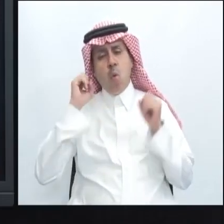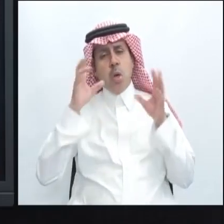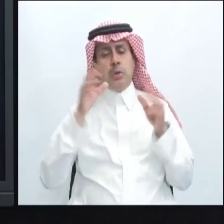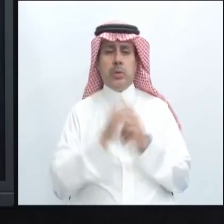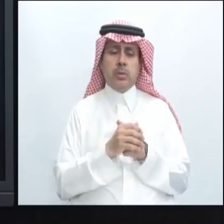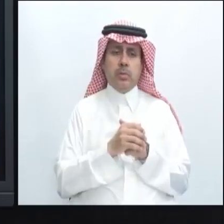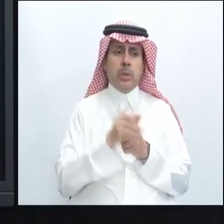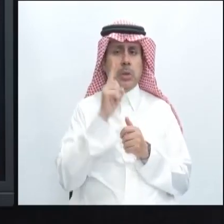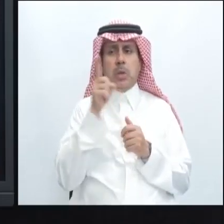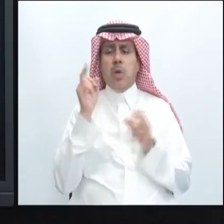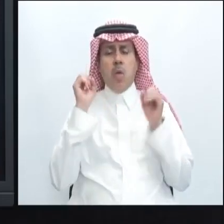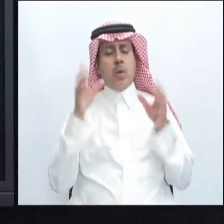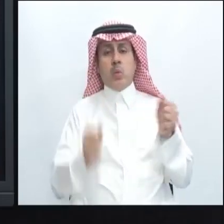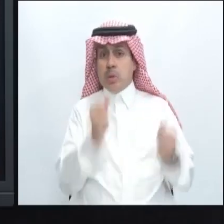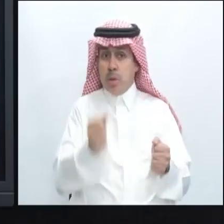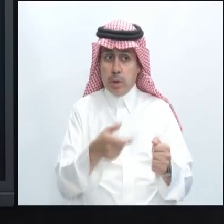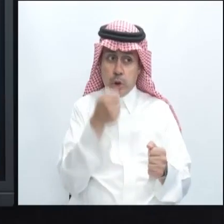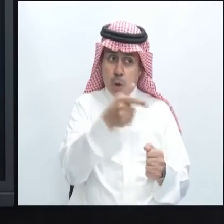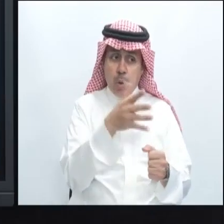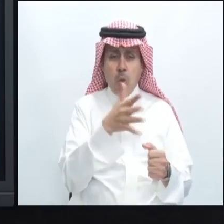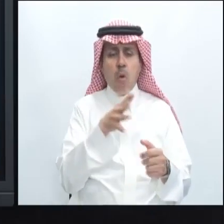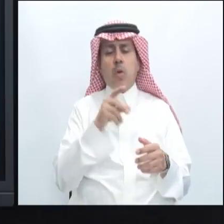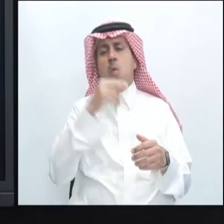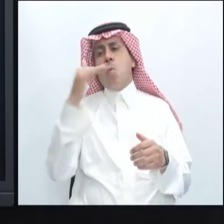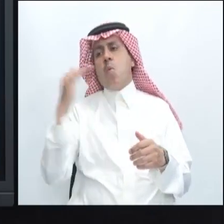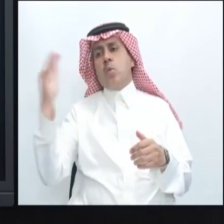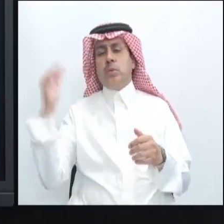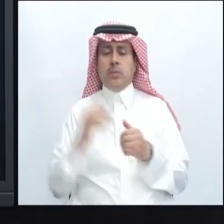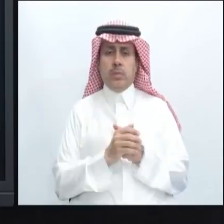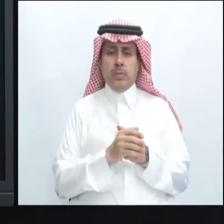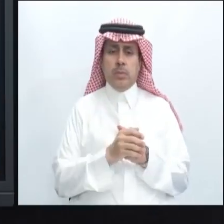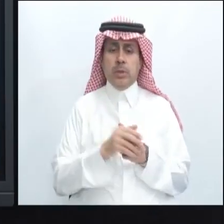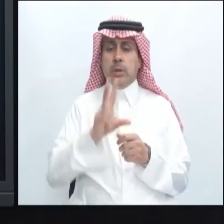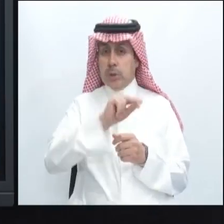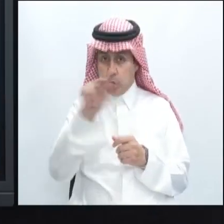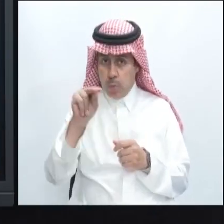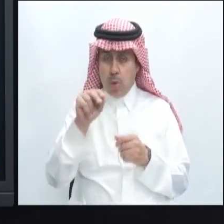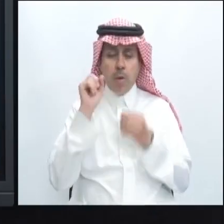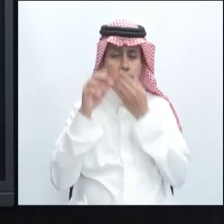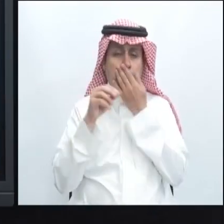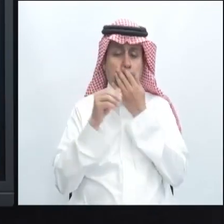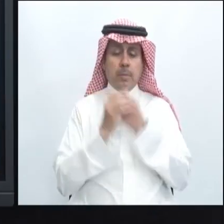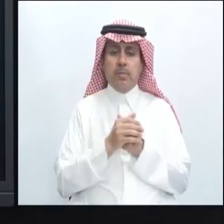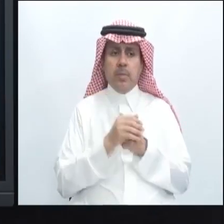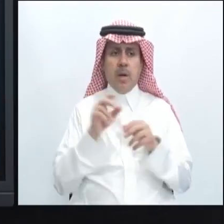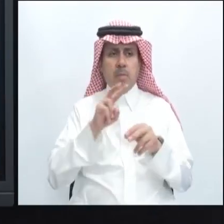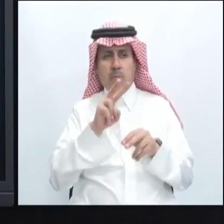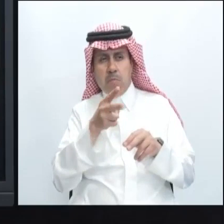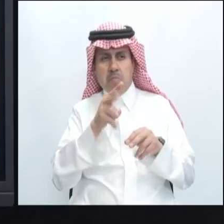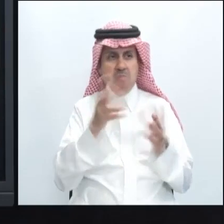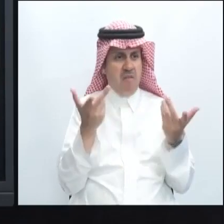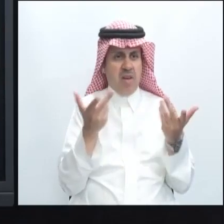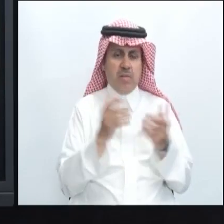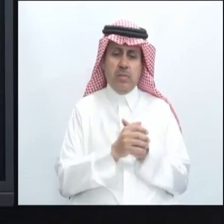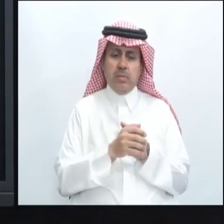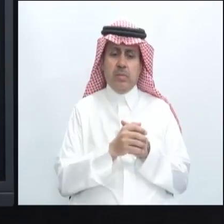في السيارات وغيرها كل المنتجات وبالتالي اصبح هناك حتى تشابه في بعض المنتجات الى درجه لا تستطيع التفريق بينها